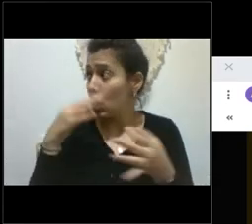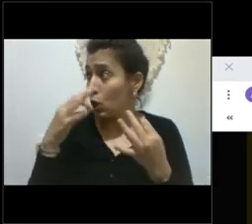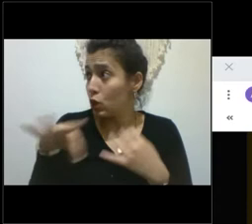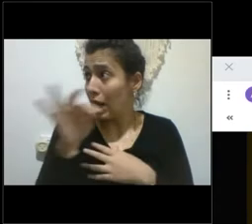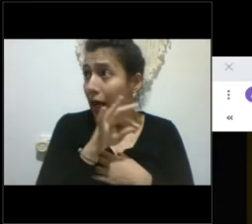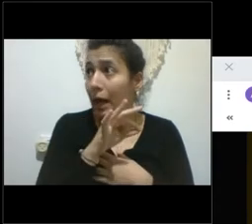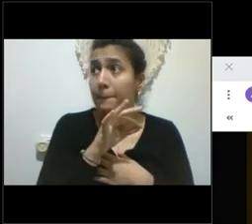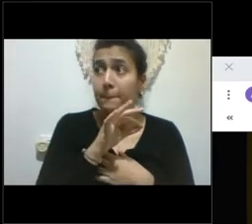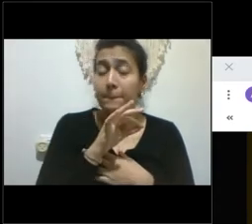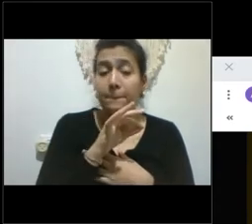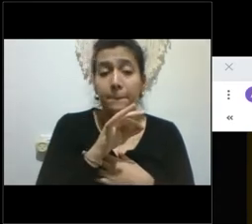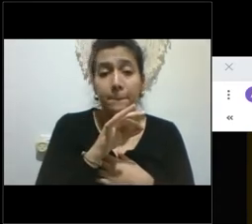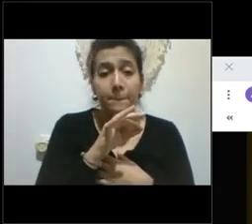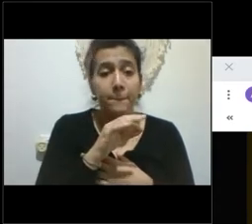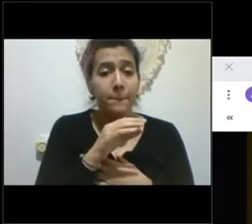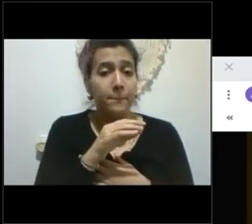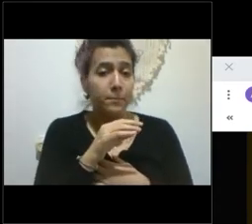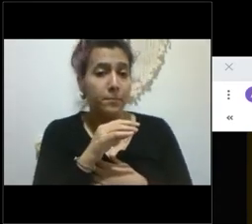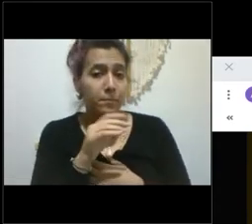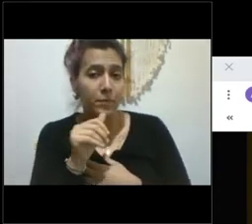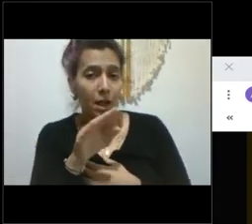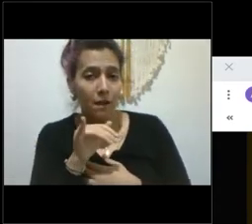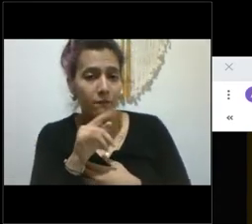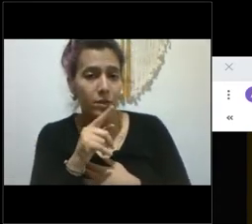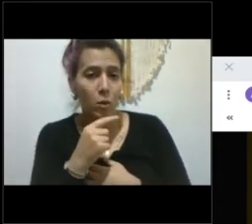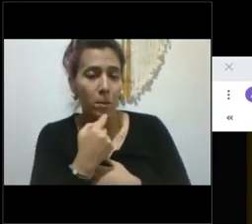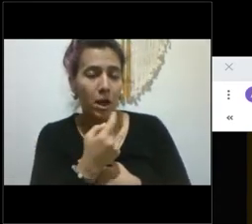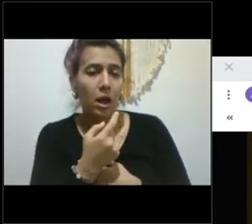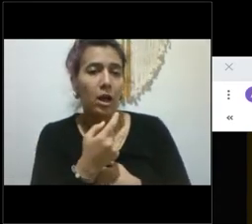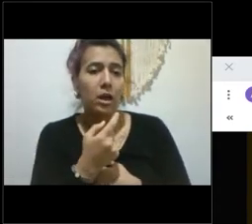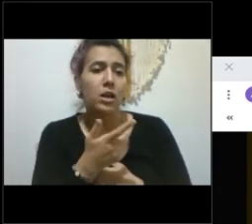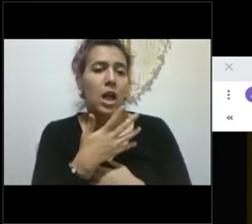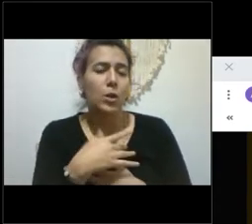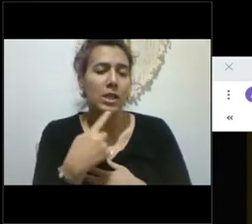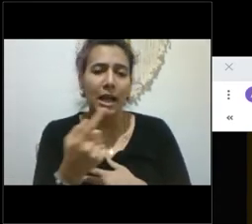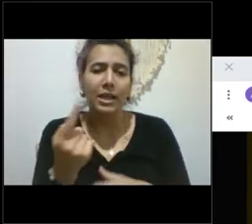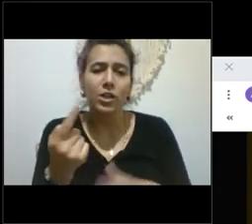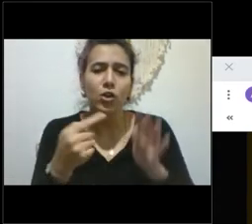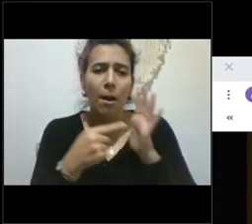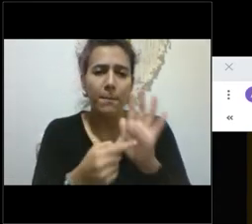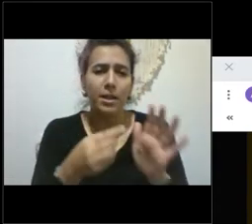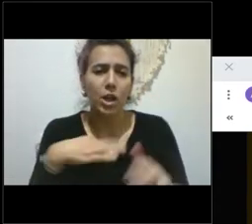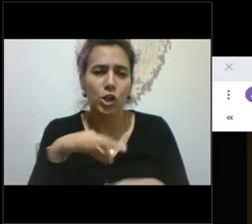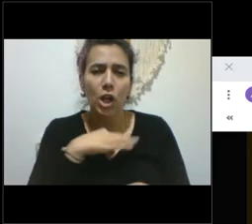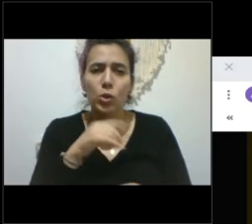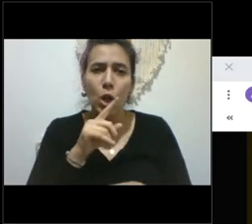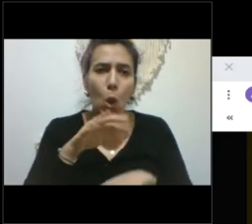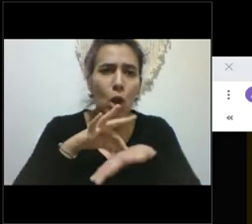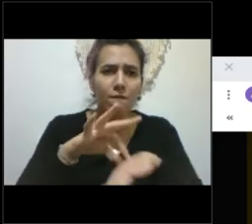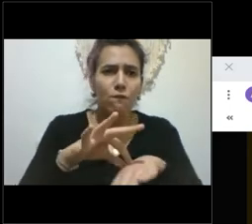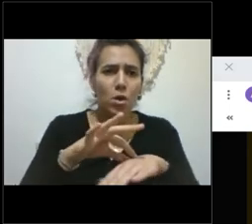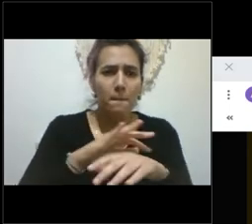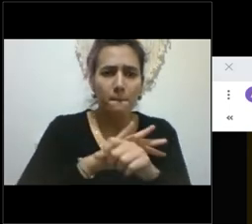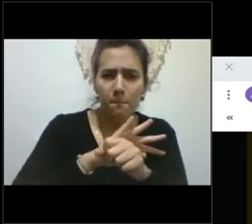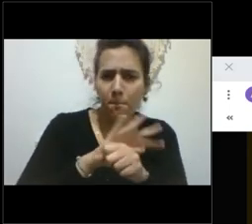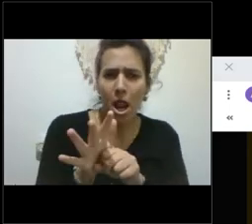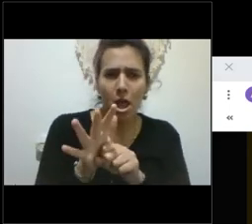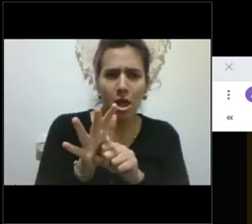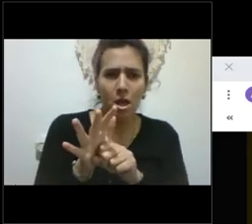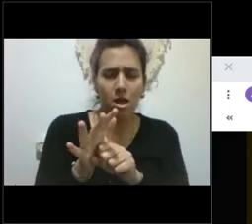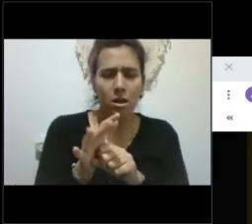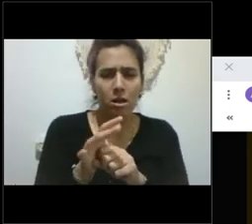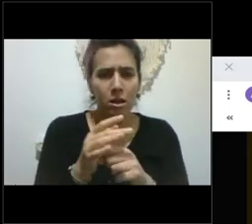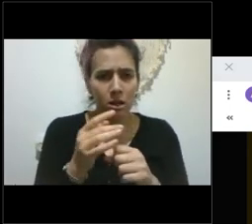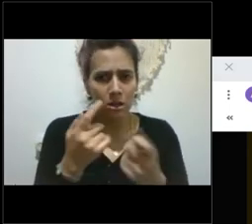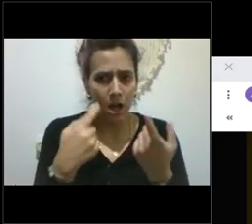רגע. אני רוצה להגיד גם שהמטרה שלנו היא לא ליווי מלא, אנחנו רוצים